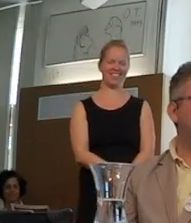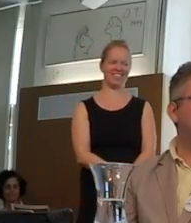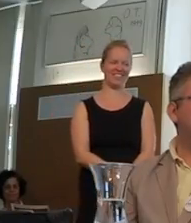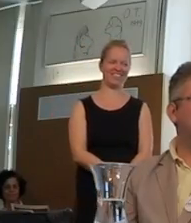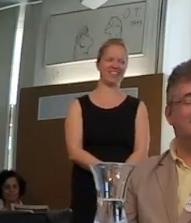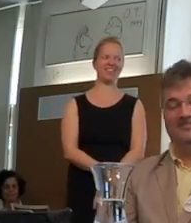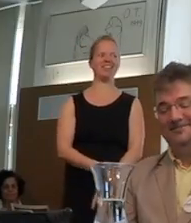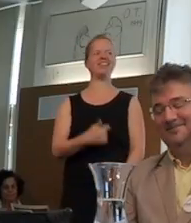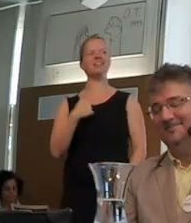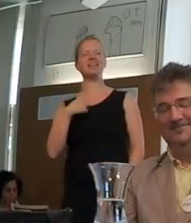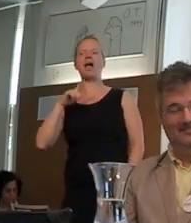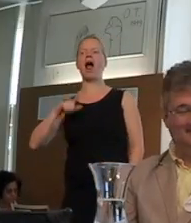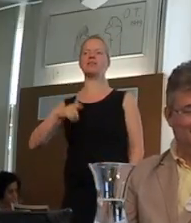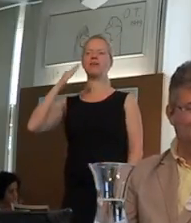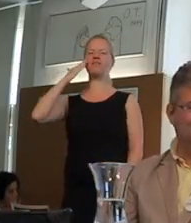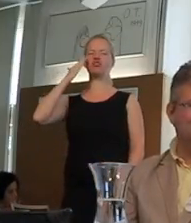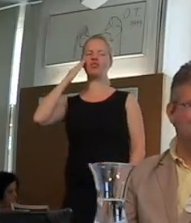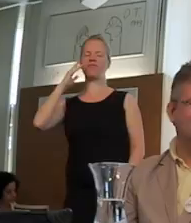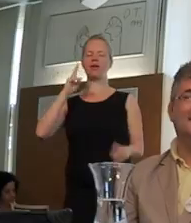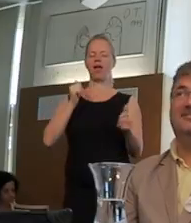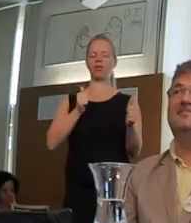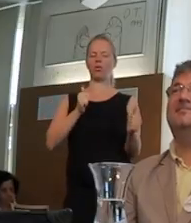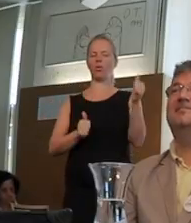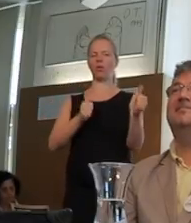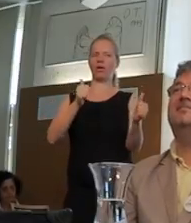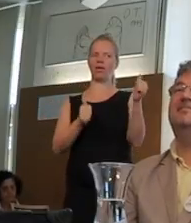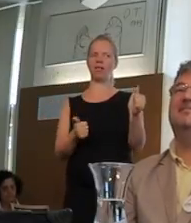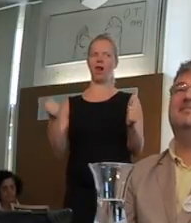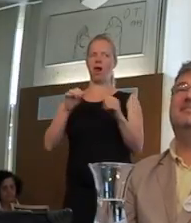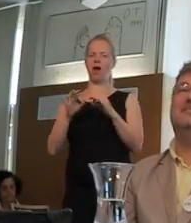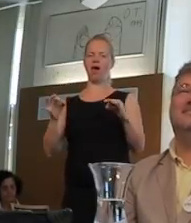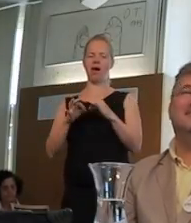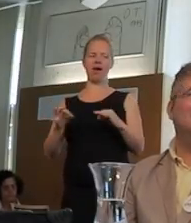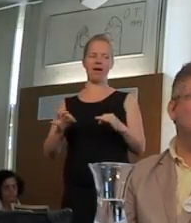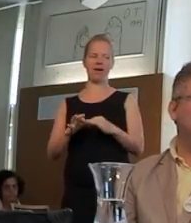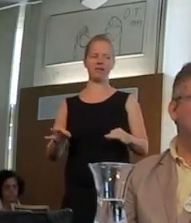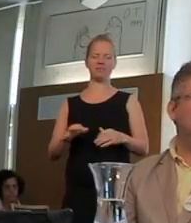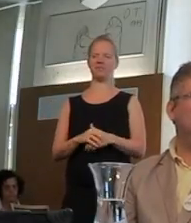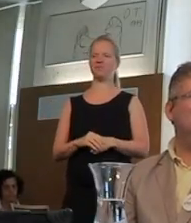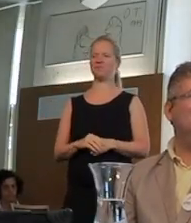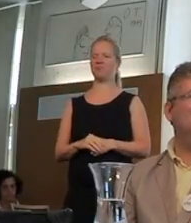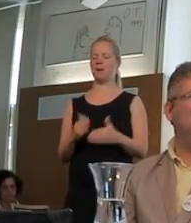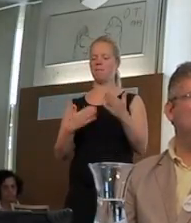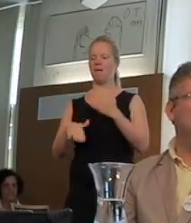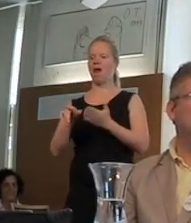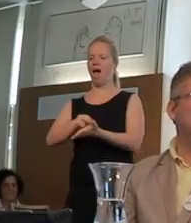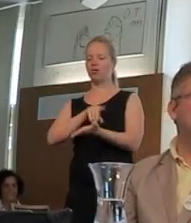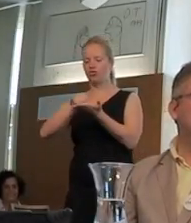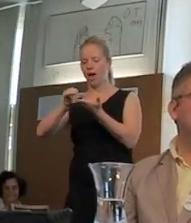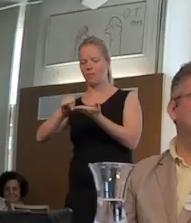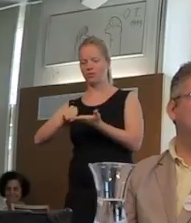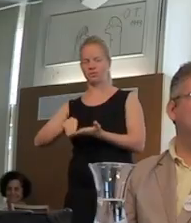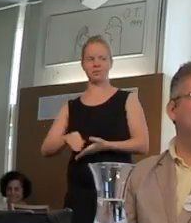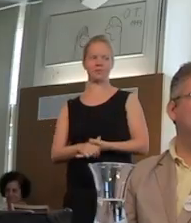als Wissenschaftler sozusagen konkurrieren mit dir. Ihr schreibt sich mal länger. Ja, dabei schreiben